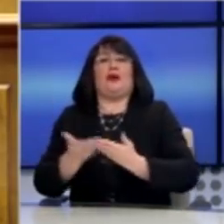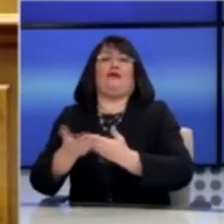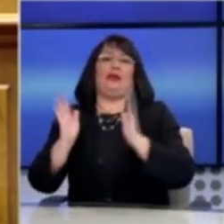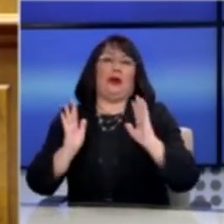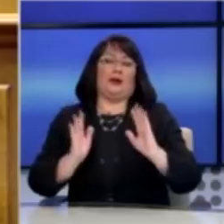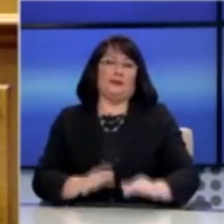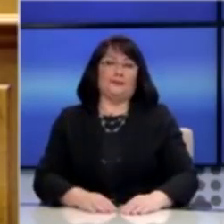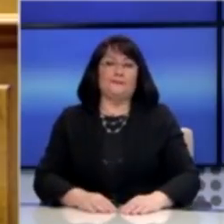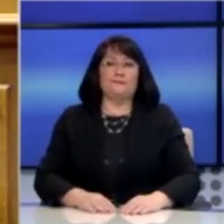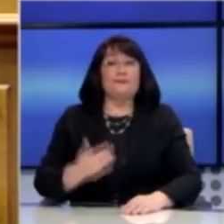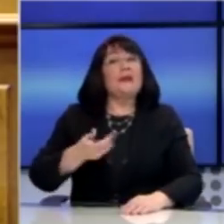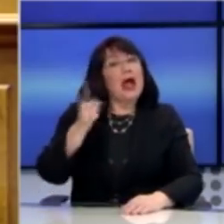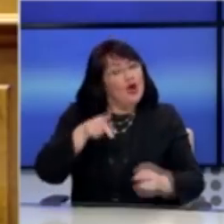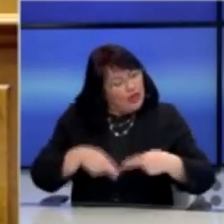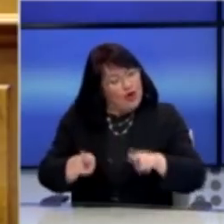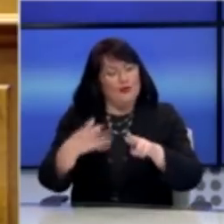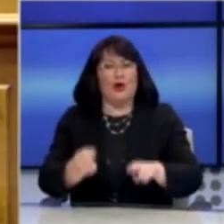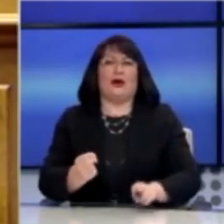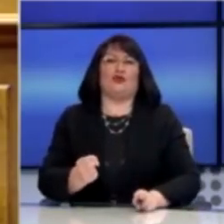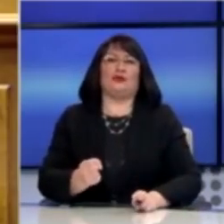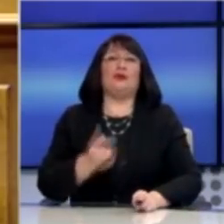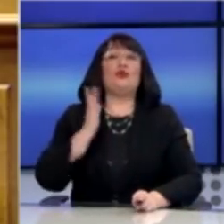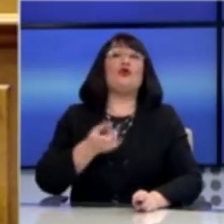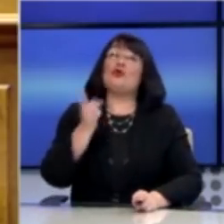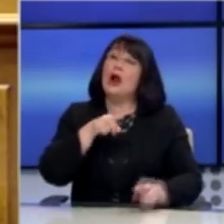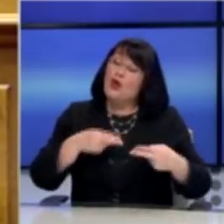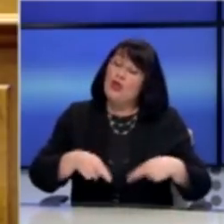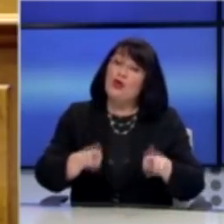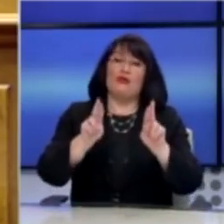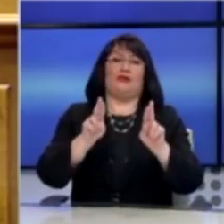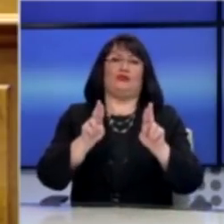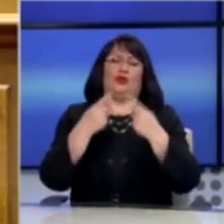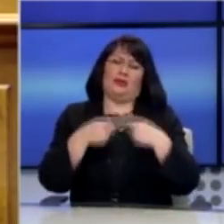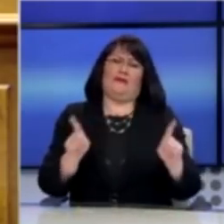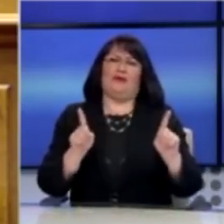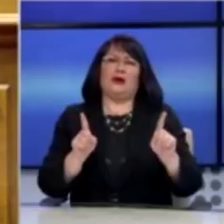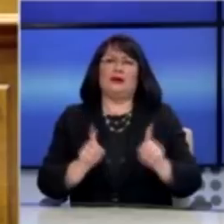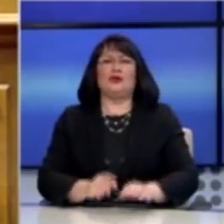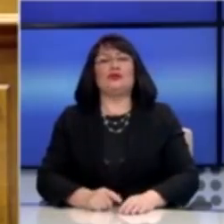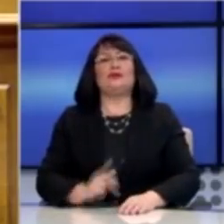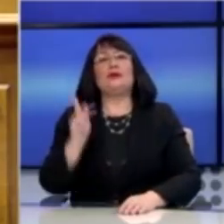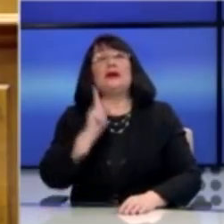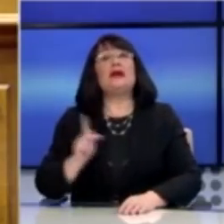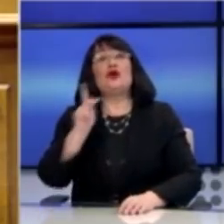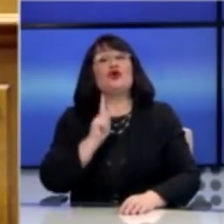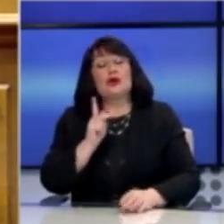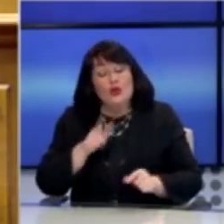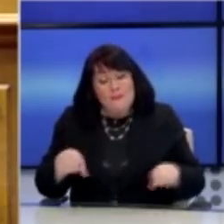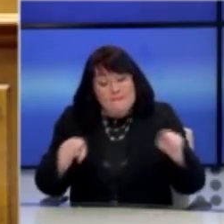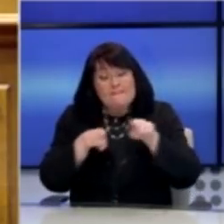Έχουν μπροστά τους και άλλη επιλογή. Μπορεί να διαλέξουν ένα άλλο δρόμο, ένα ριζικά δρόμο, αυτόν της